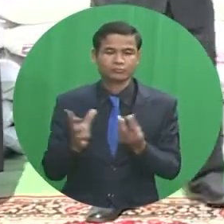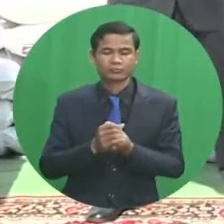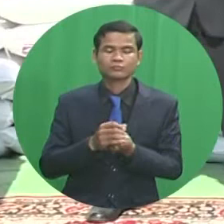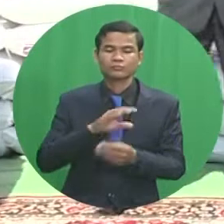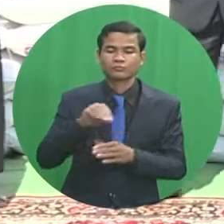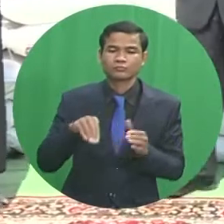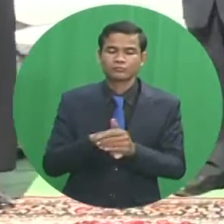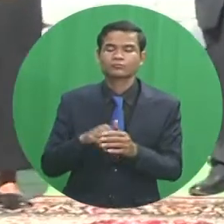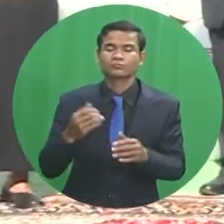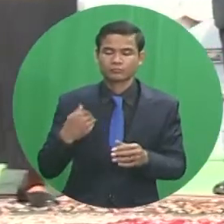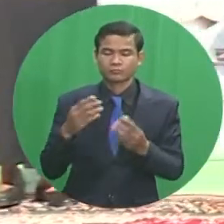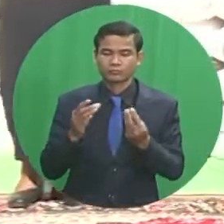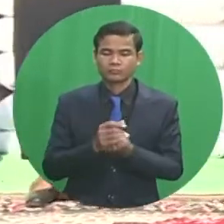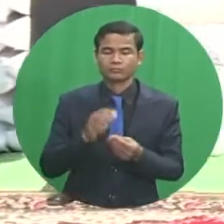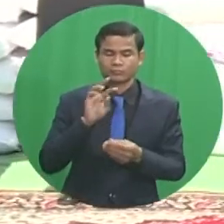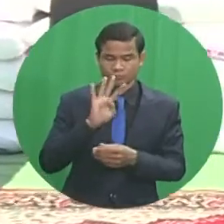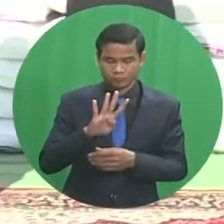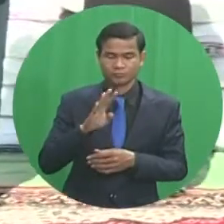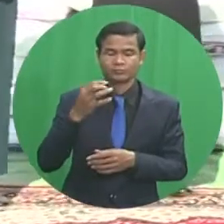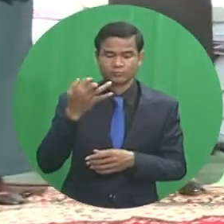ប្រាក់មានចំនួន